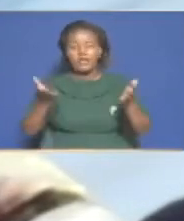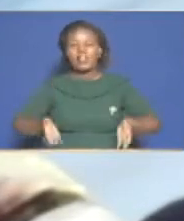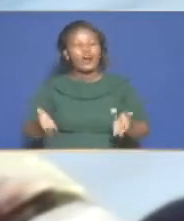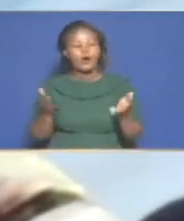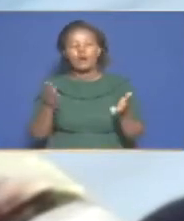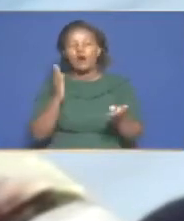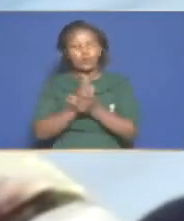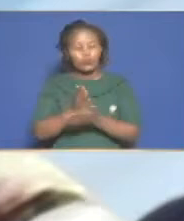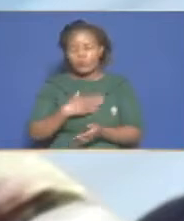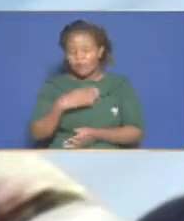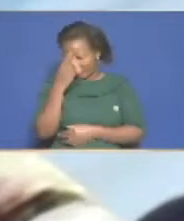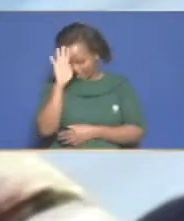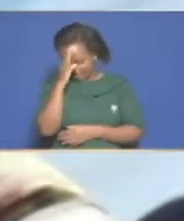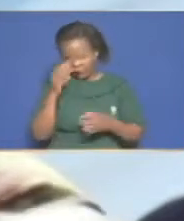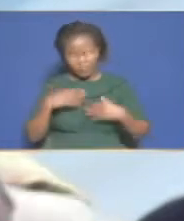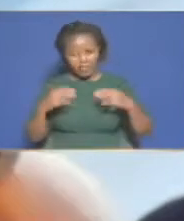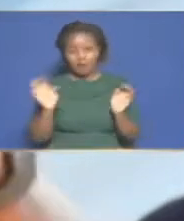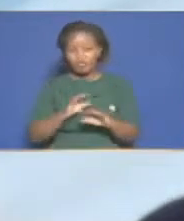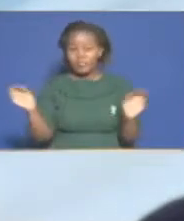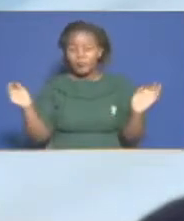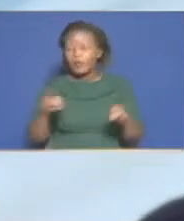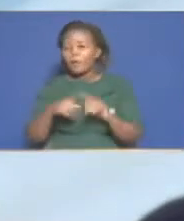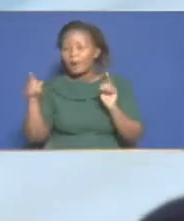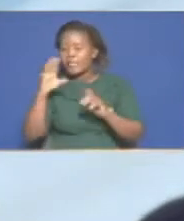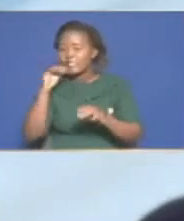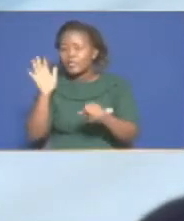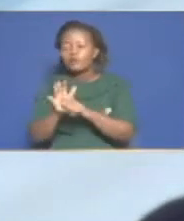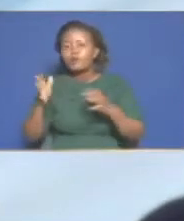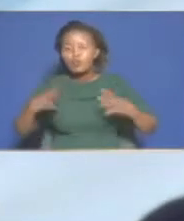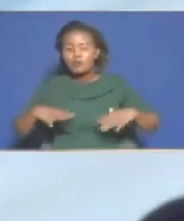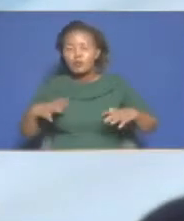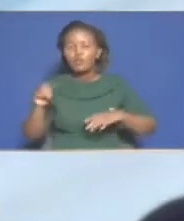sina shaka yoyote kuhakikishia wa Kenya kwamba nyinyi